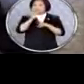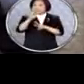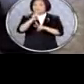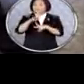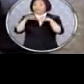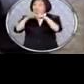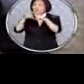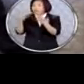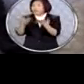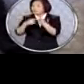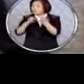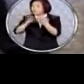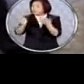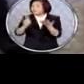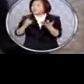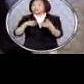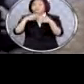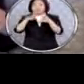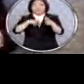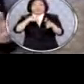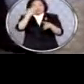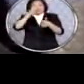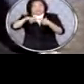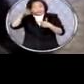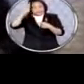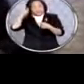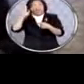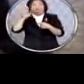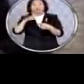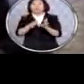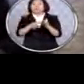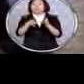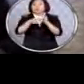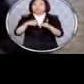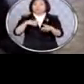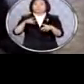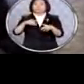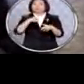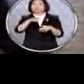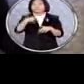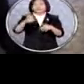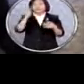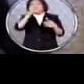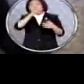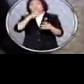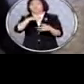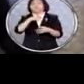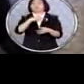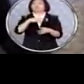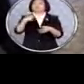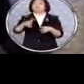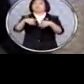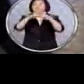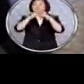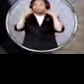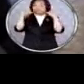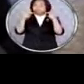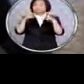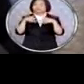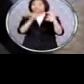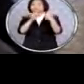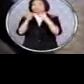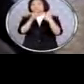情的方法。我的道歉就是因为我不想再陷入在这个口水，让整个事情回归本质，而不是说我们做